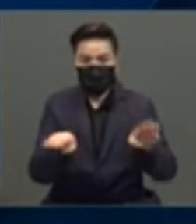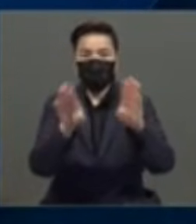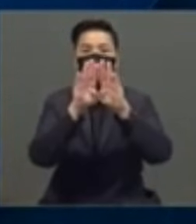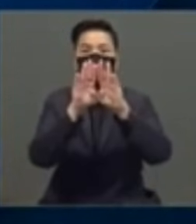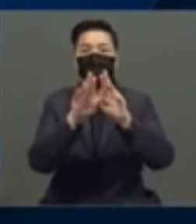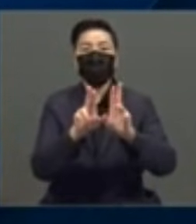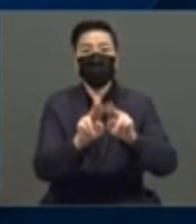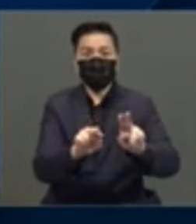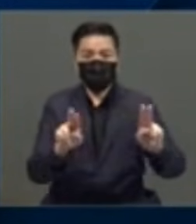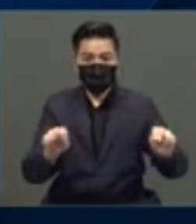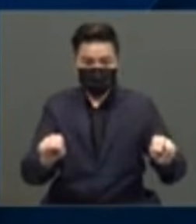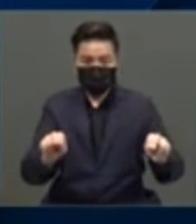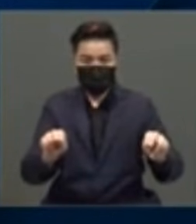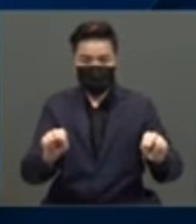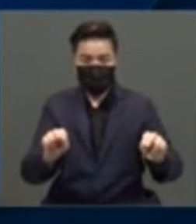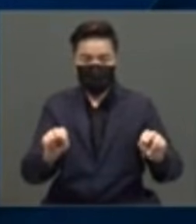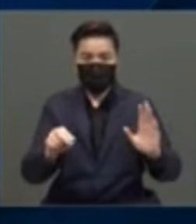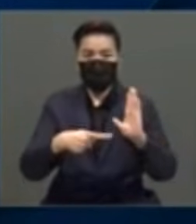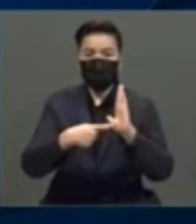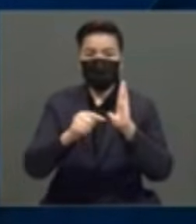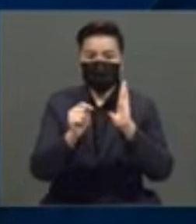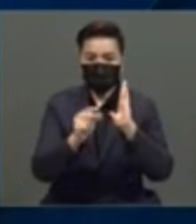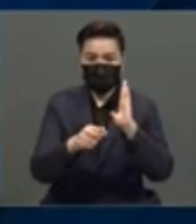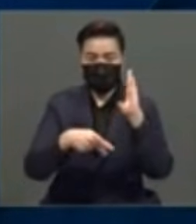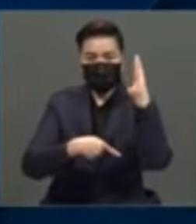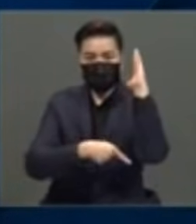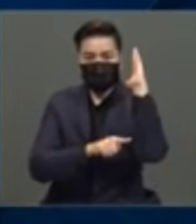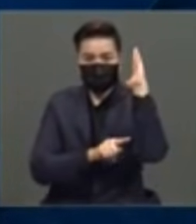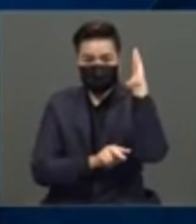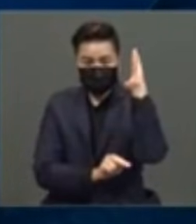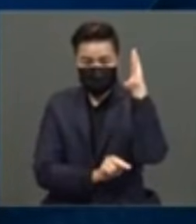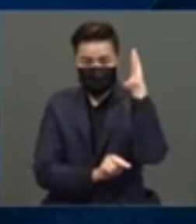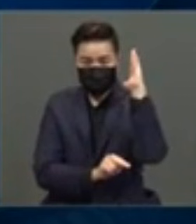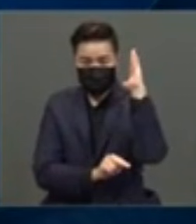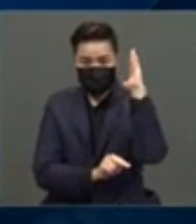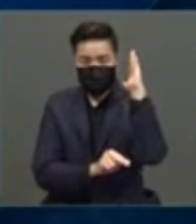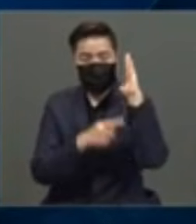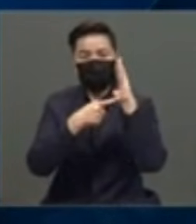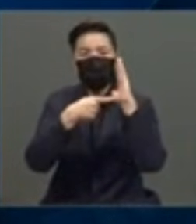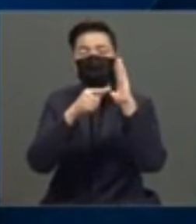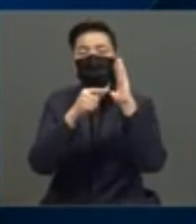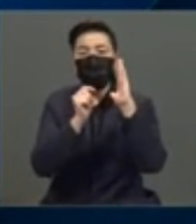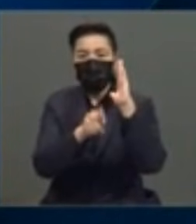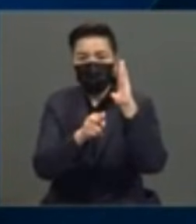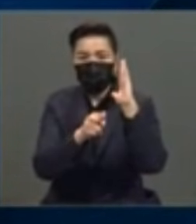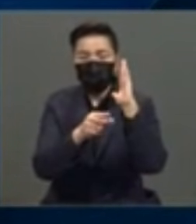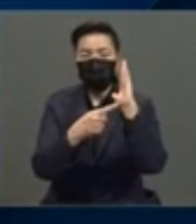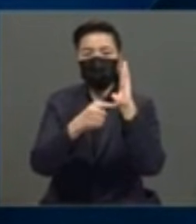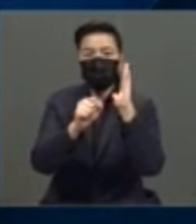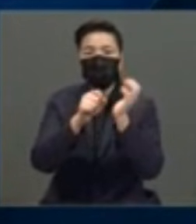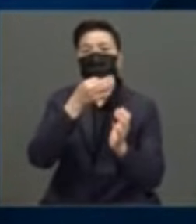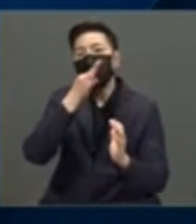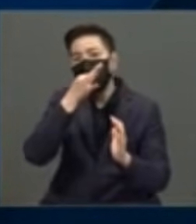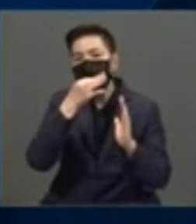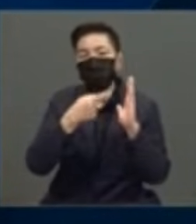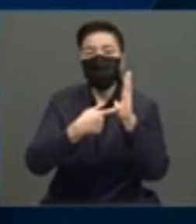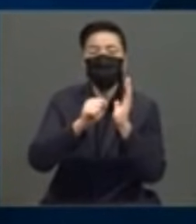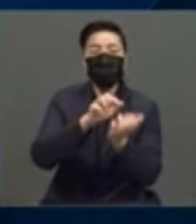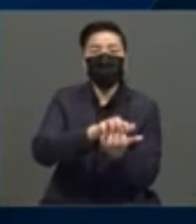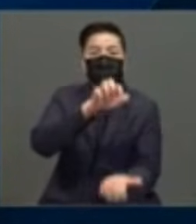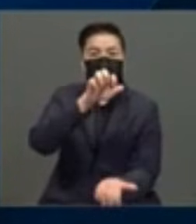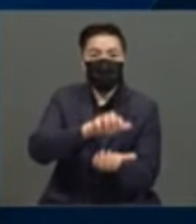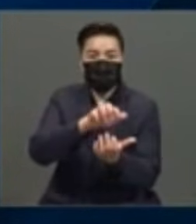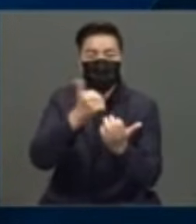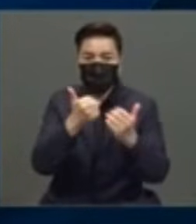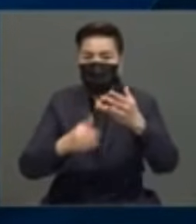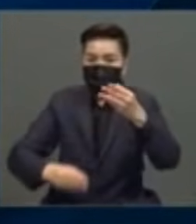มนนทบุรีนะครับปทุมธานีปัตตานีประธานโทษครับปทุมธานีแล้วก็สมุทรสาครสมุทรปรา